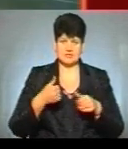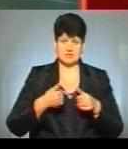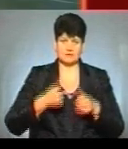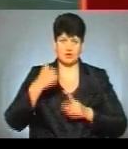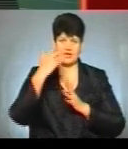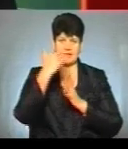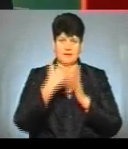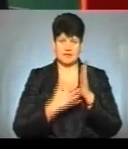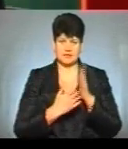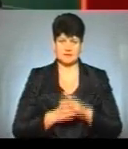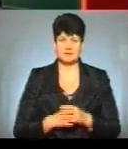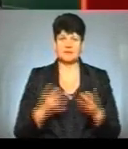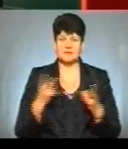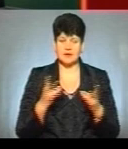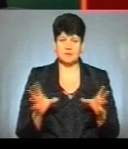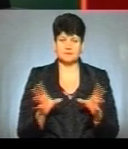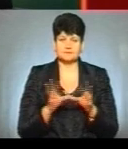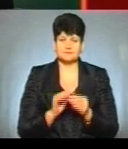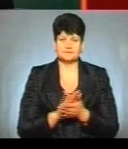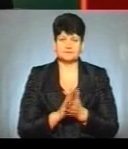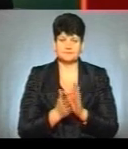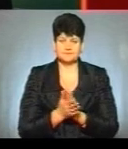турнірній таблиці. Треба грати злажено,